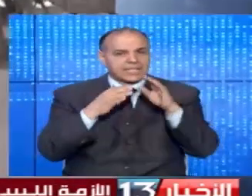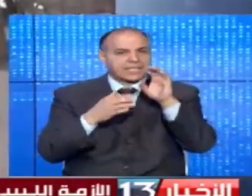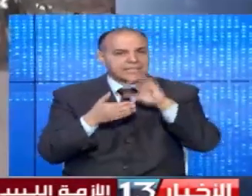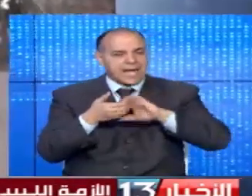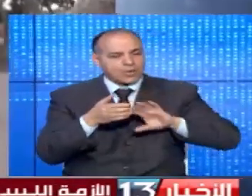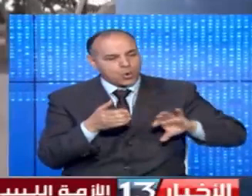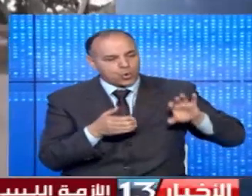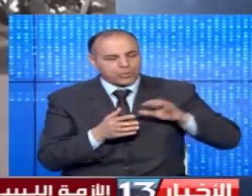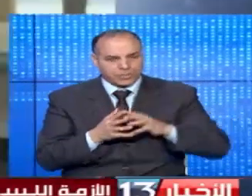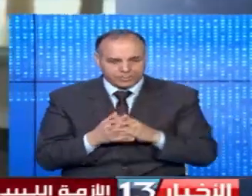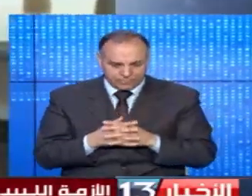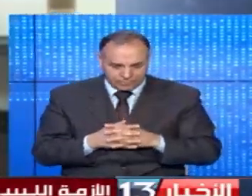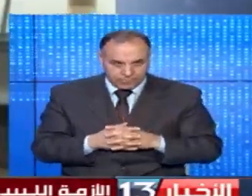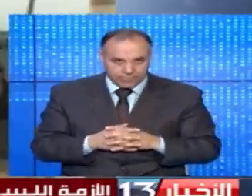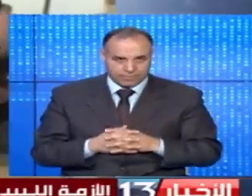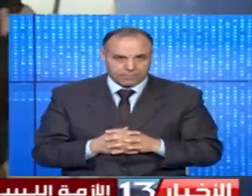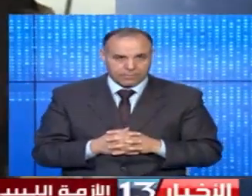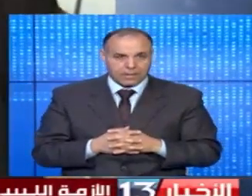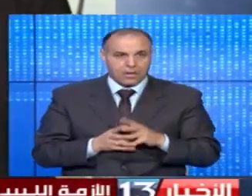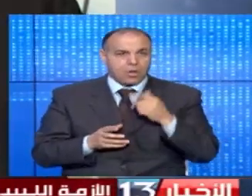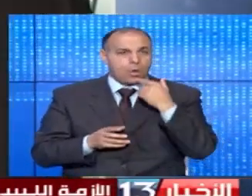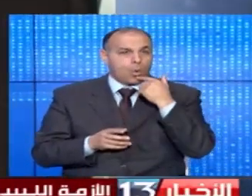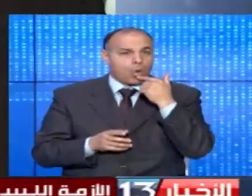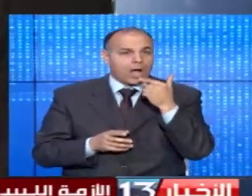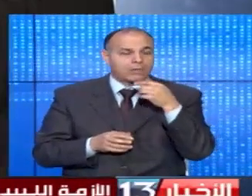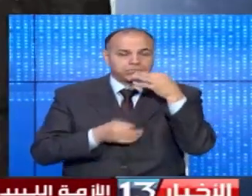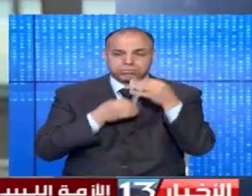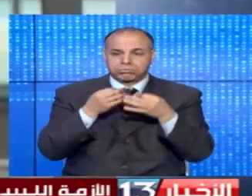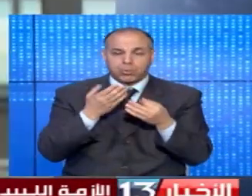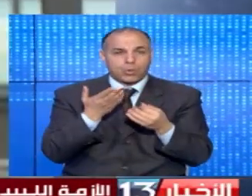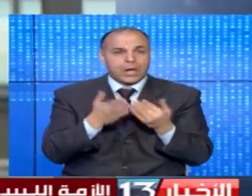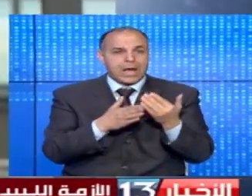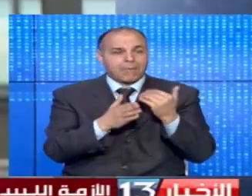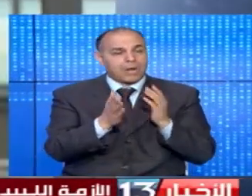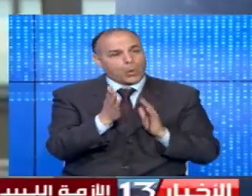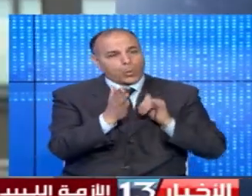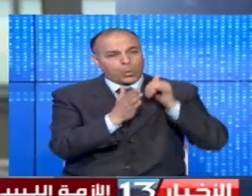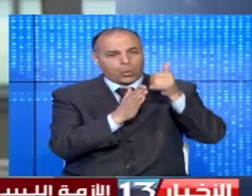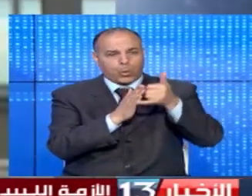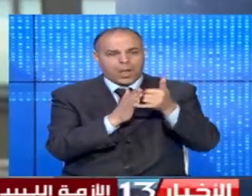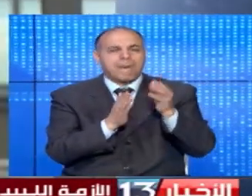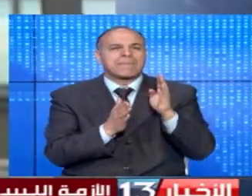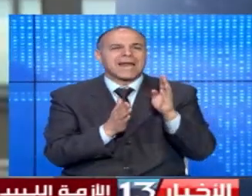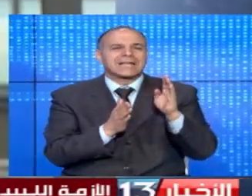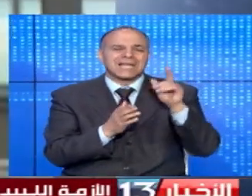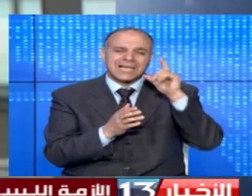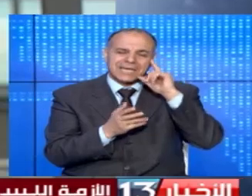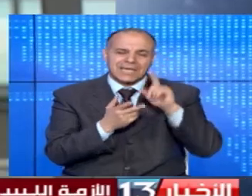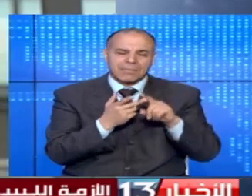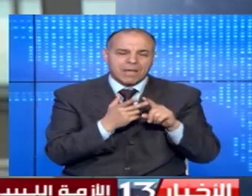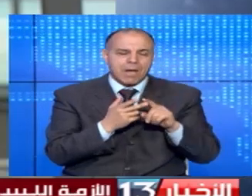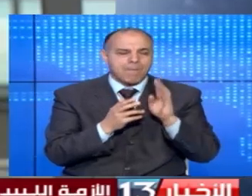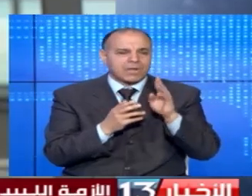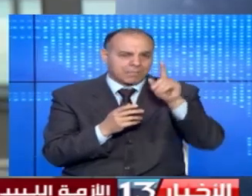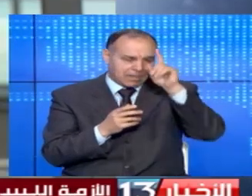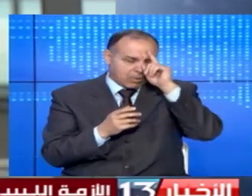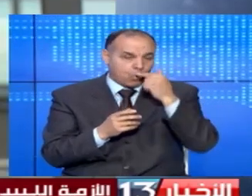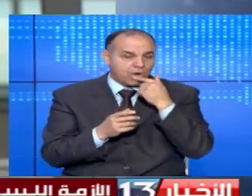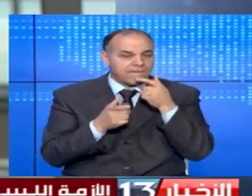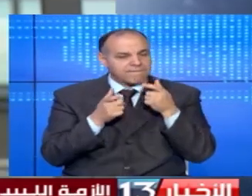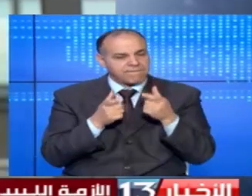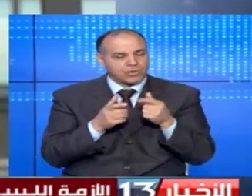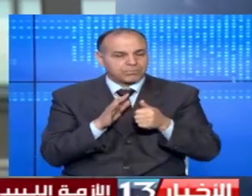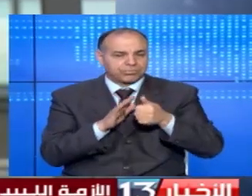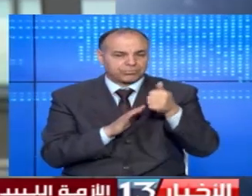الاتحاد الاوروبي وقال ماس في تصريحات له قبل توجهه الى بنغازي ان مؤتمر برلين سيمثل الفرصه